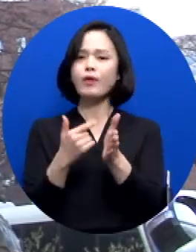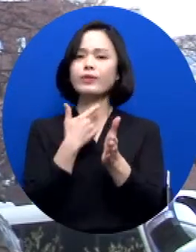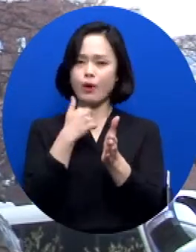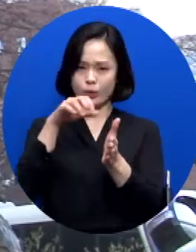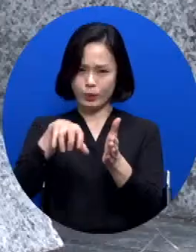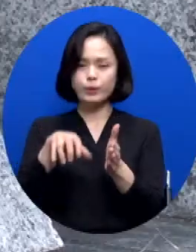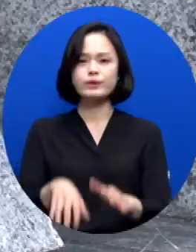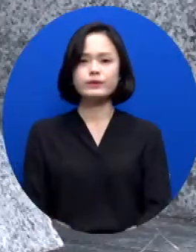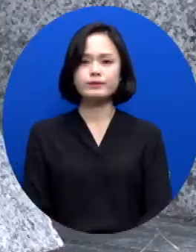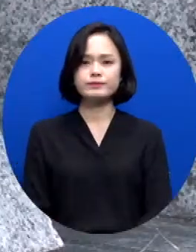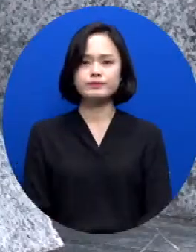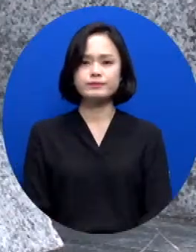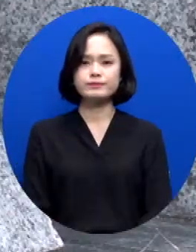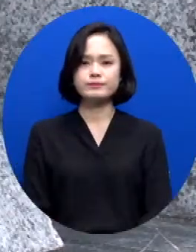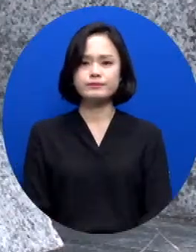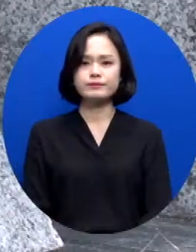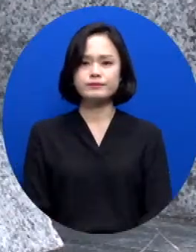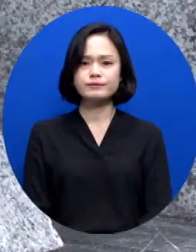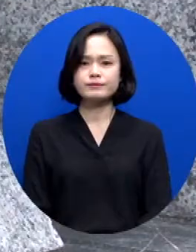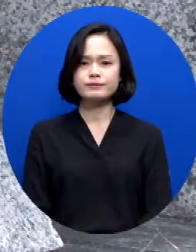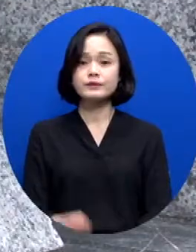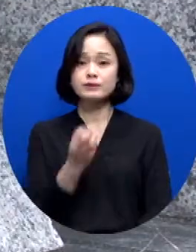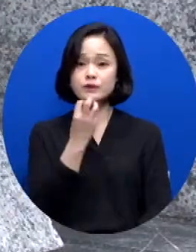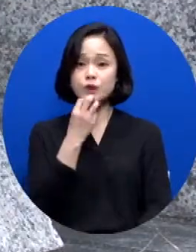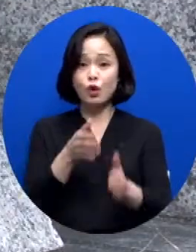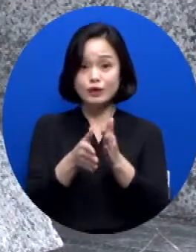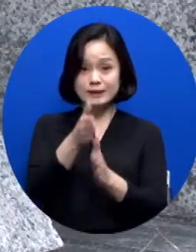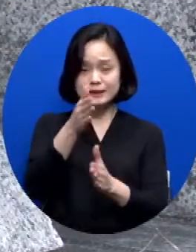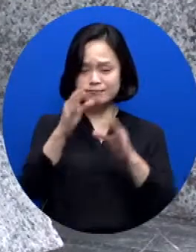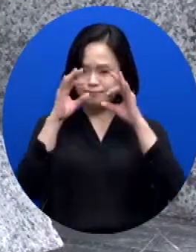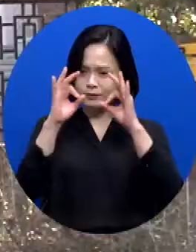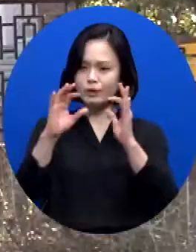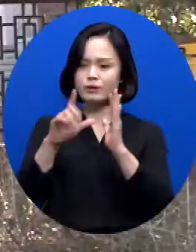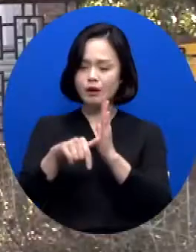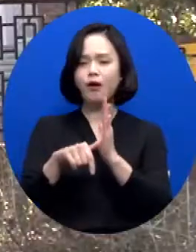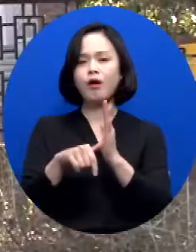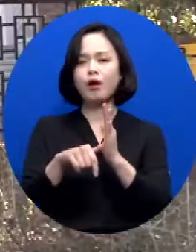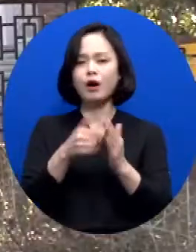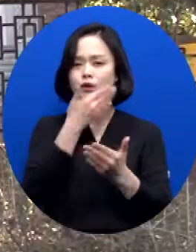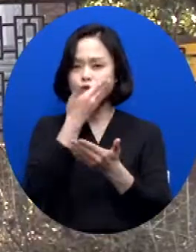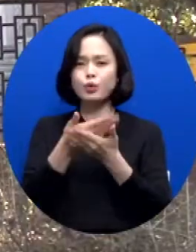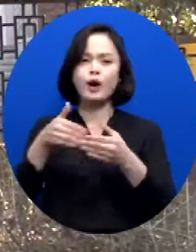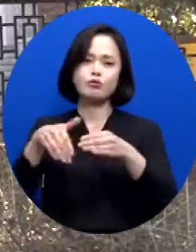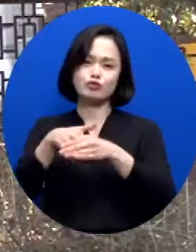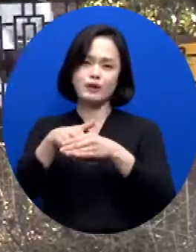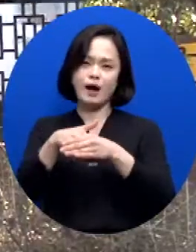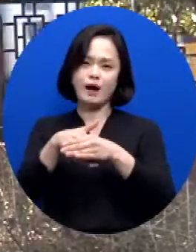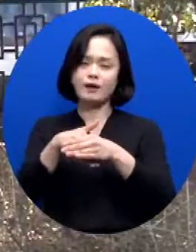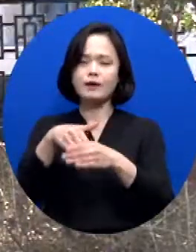우리나라 근대 역사의 숨결이 살아 있는 소중한 문화유산 이라며 선정 이유를 밝혔습니다